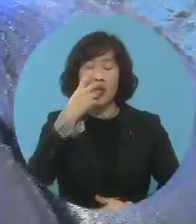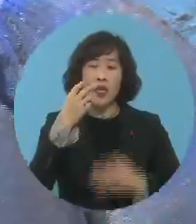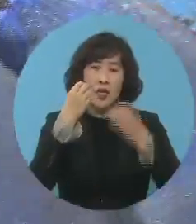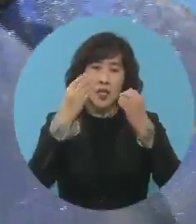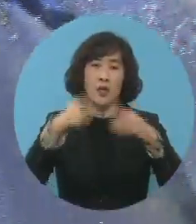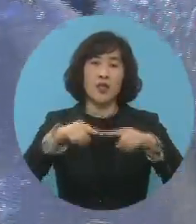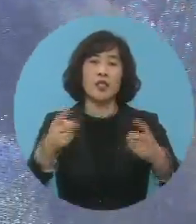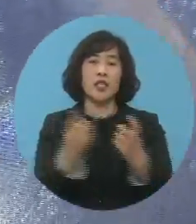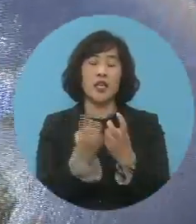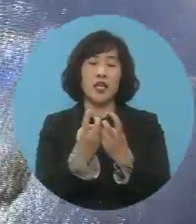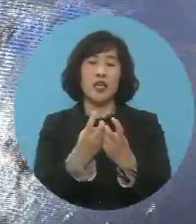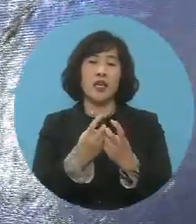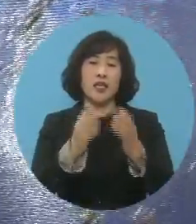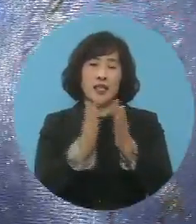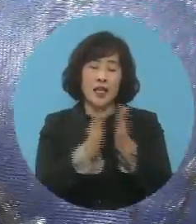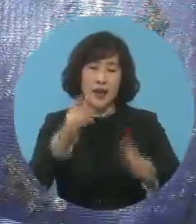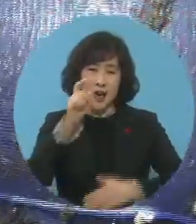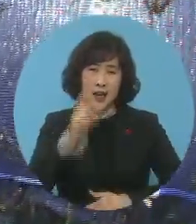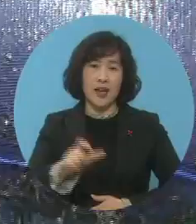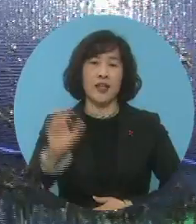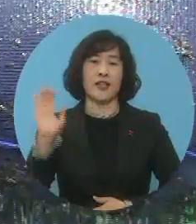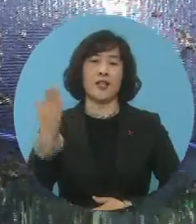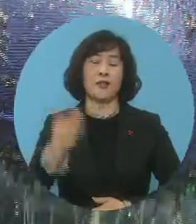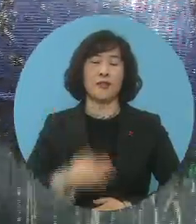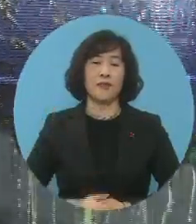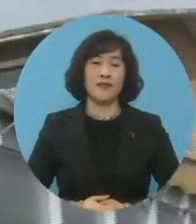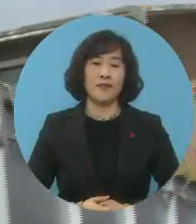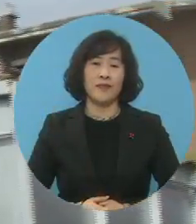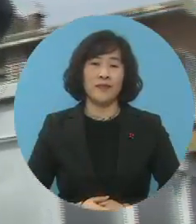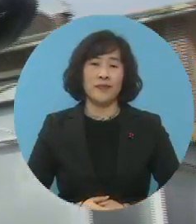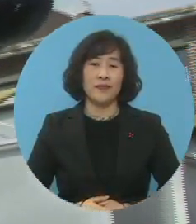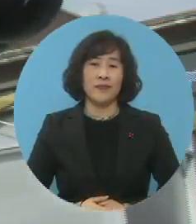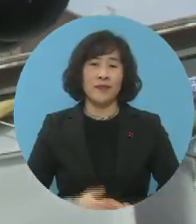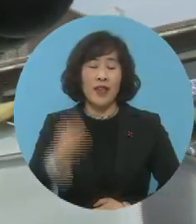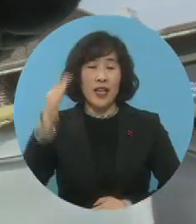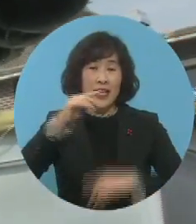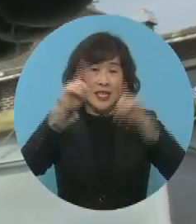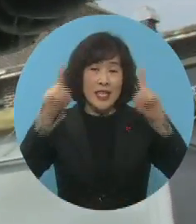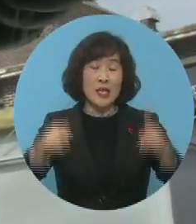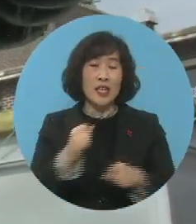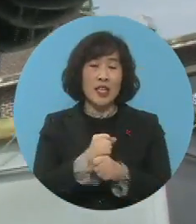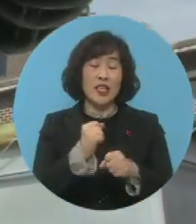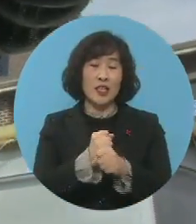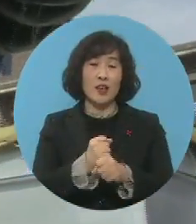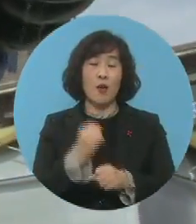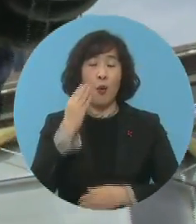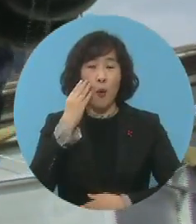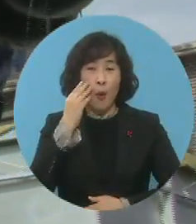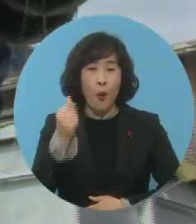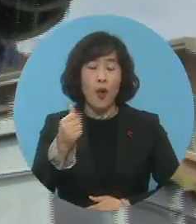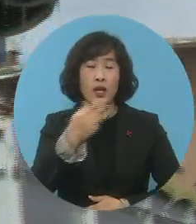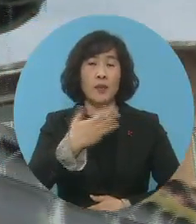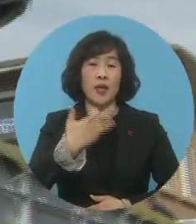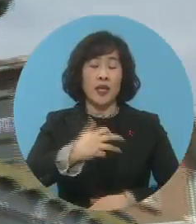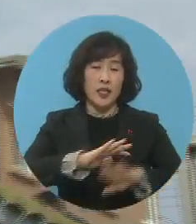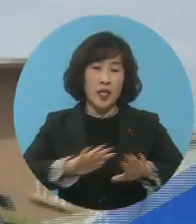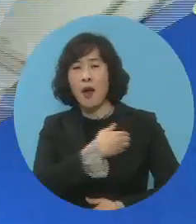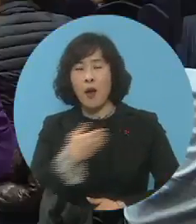4,500억 원에 이를 것으로 예상됩니다. 김 수출도 지난 10월 말 기준 9,200만 달러를